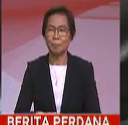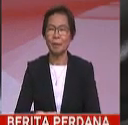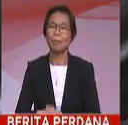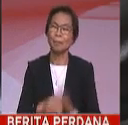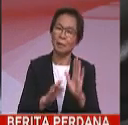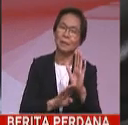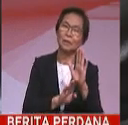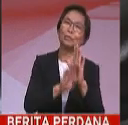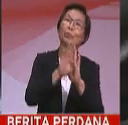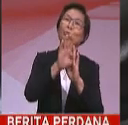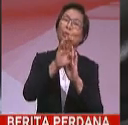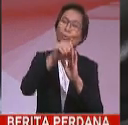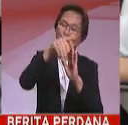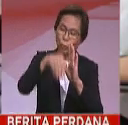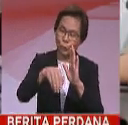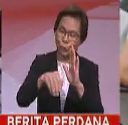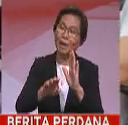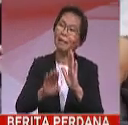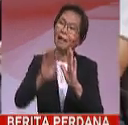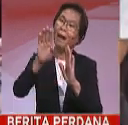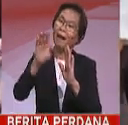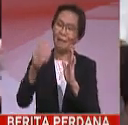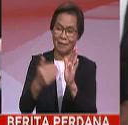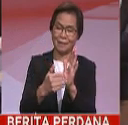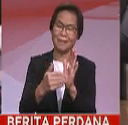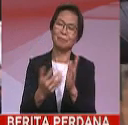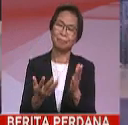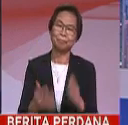kenaikan yang positif.